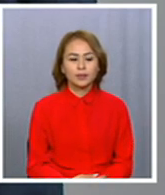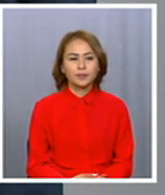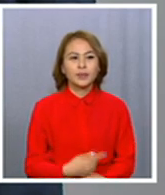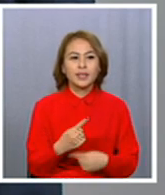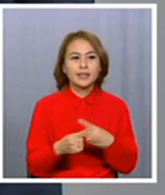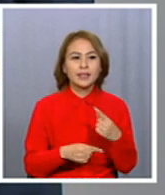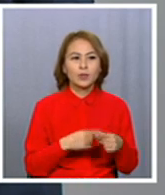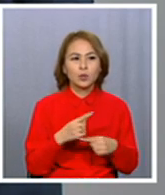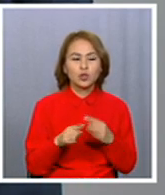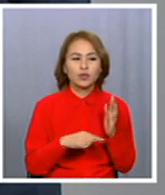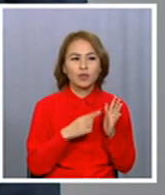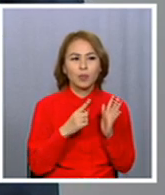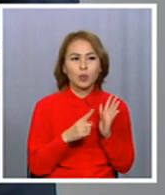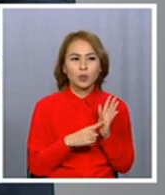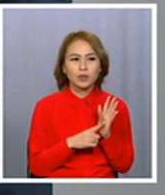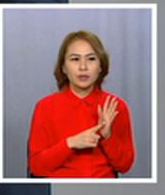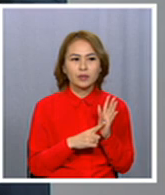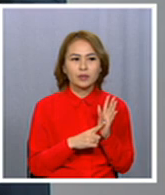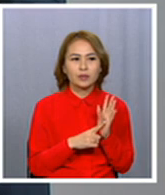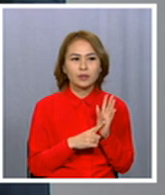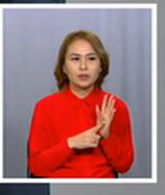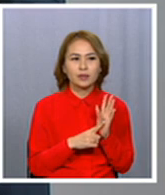Следующий вопрос.